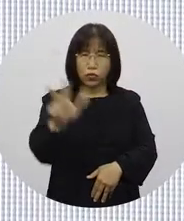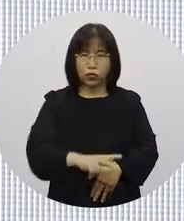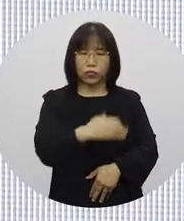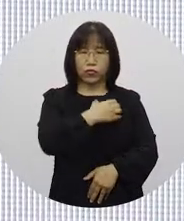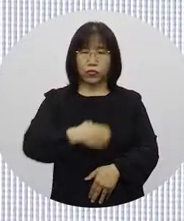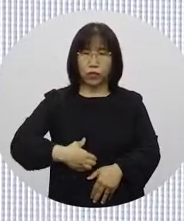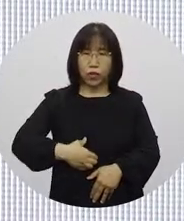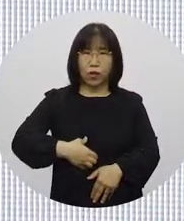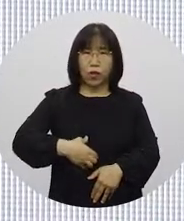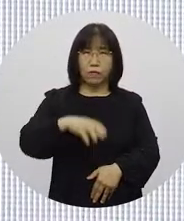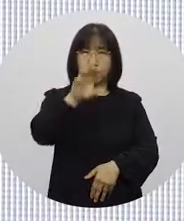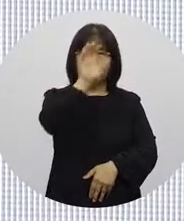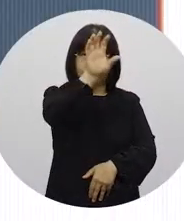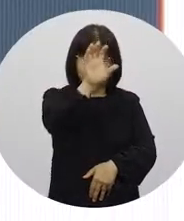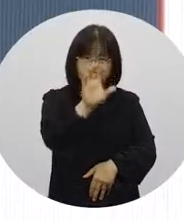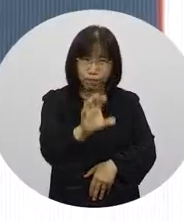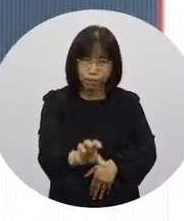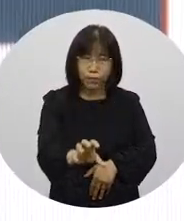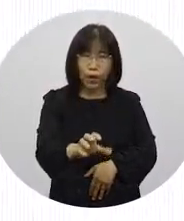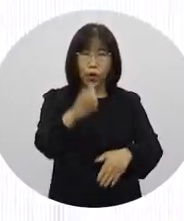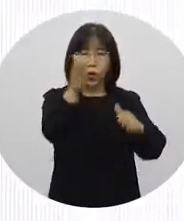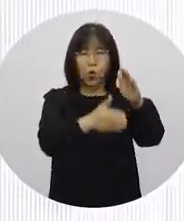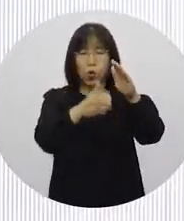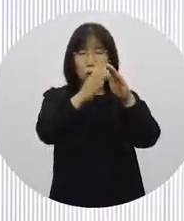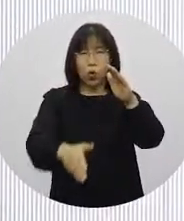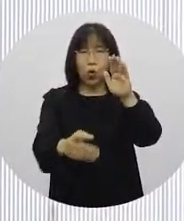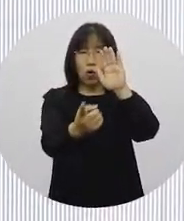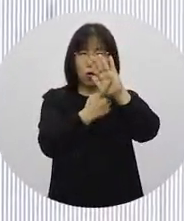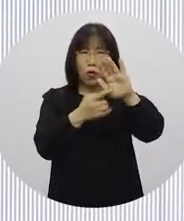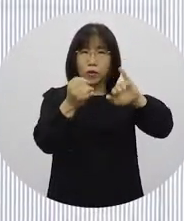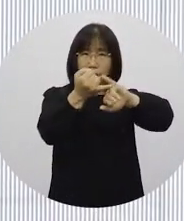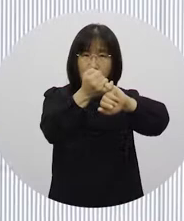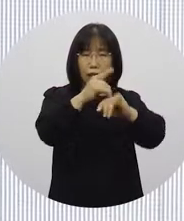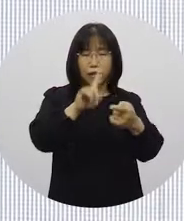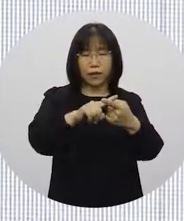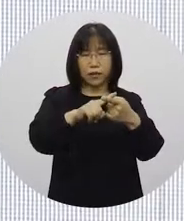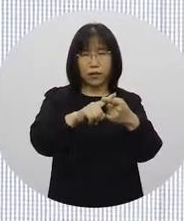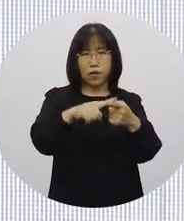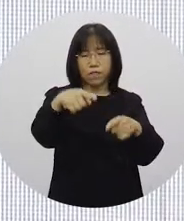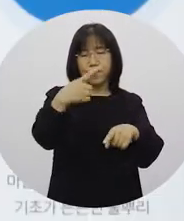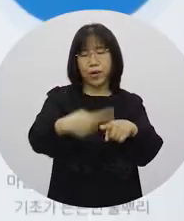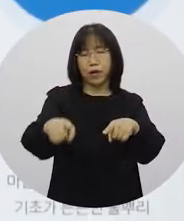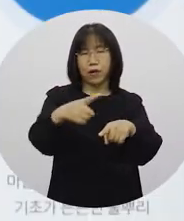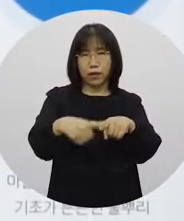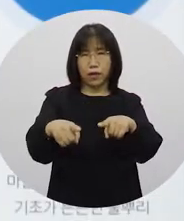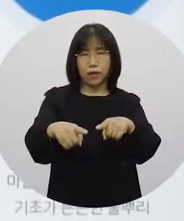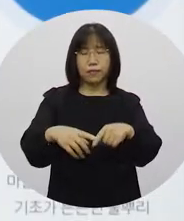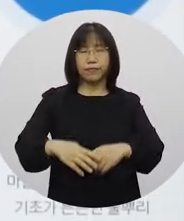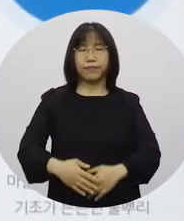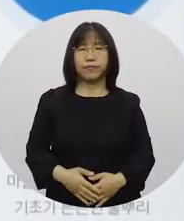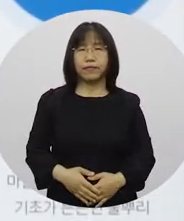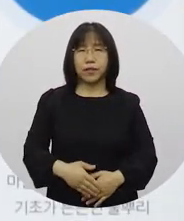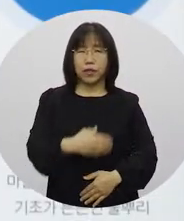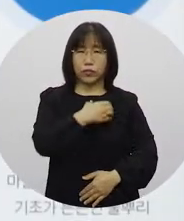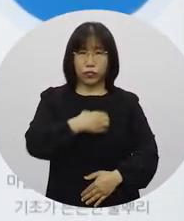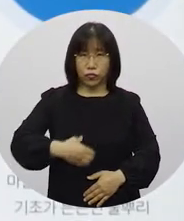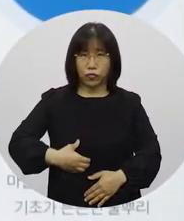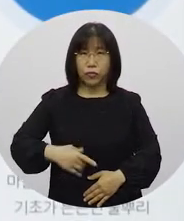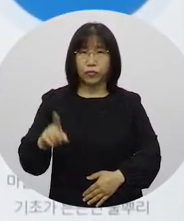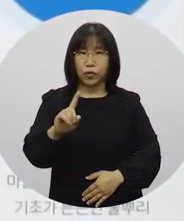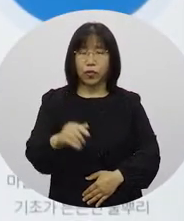2020년 12월까지의 공약이행 자료를 중점 평가했다는 점에서 큰 의미가 있습니다